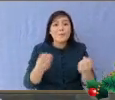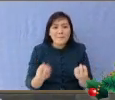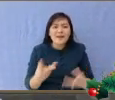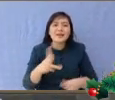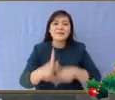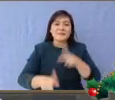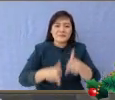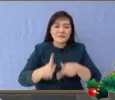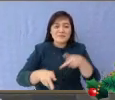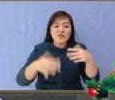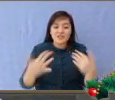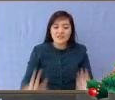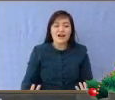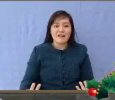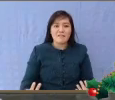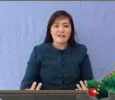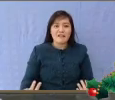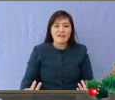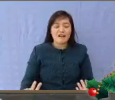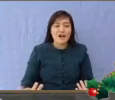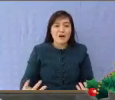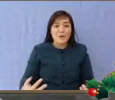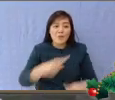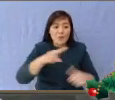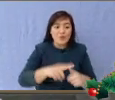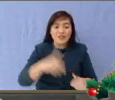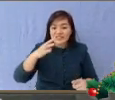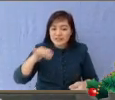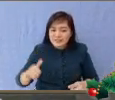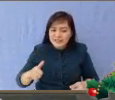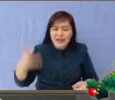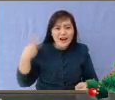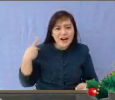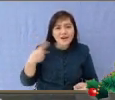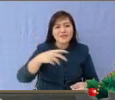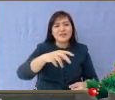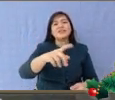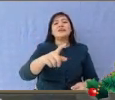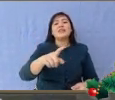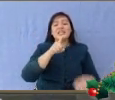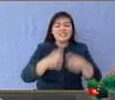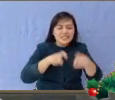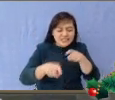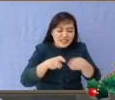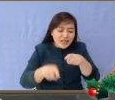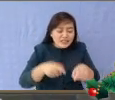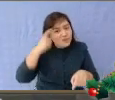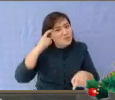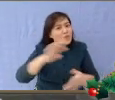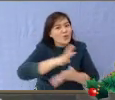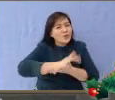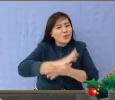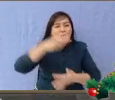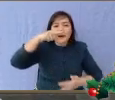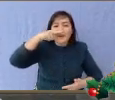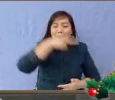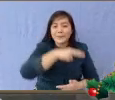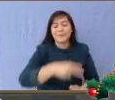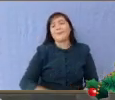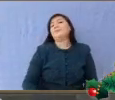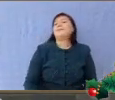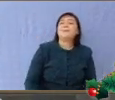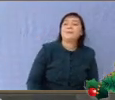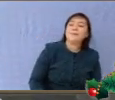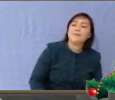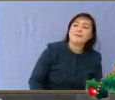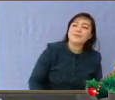Nauunahan po ng takot. And now this is David. Dito po sa psalm na ito, David learned from his